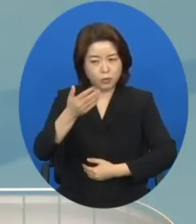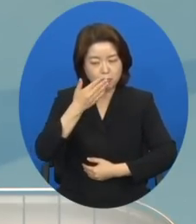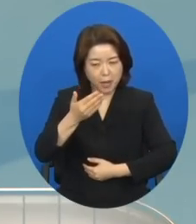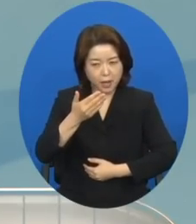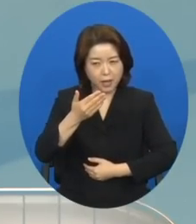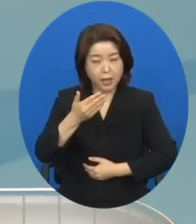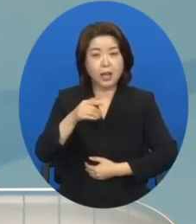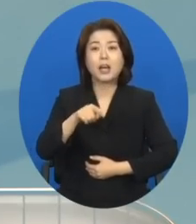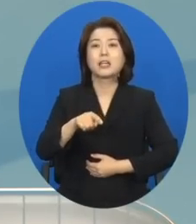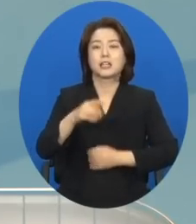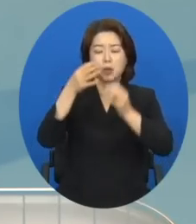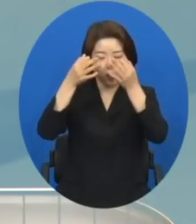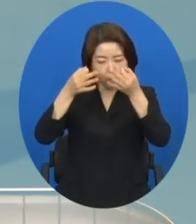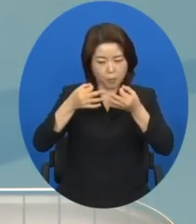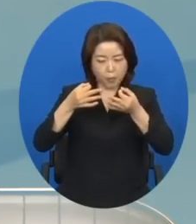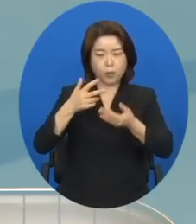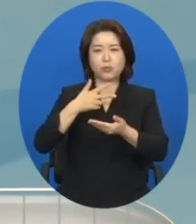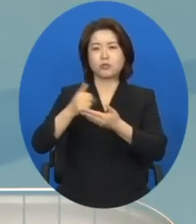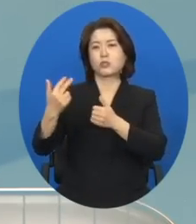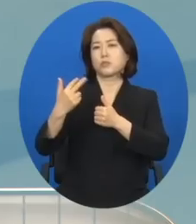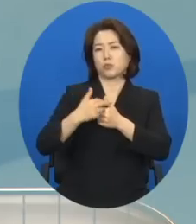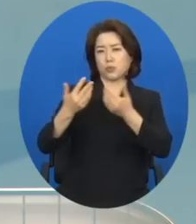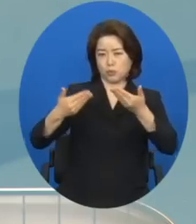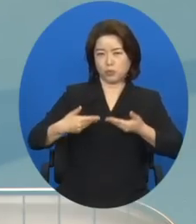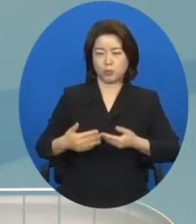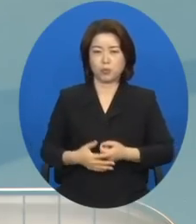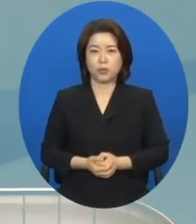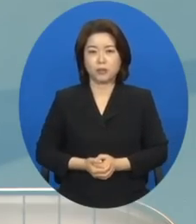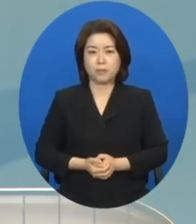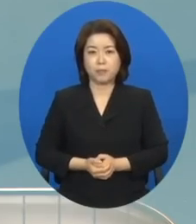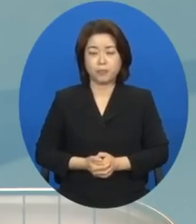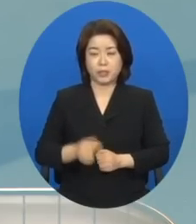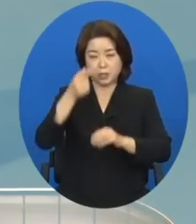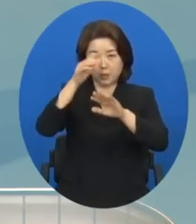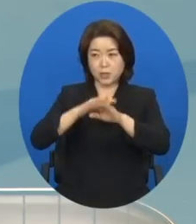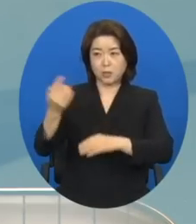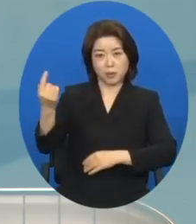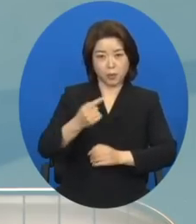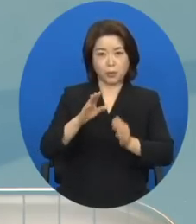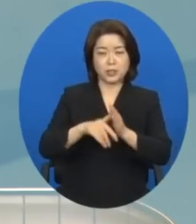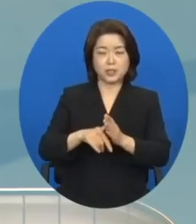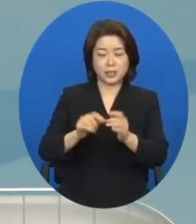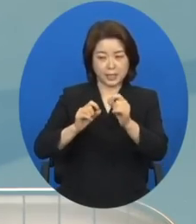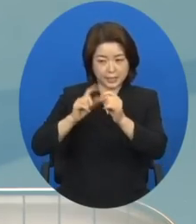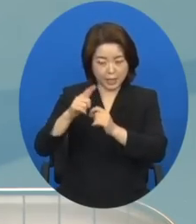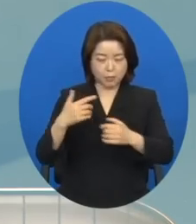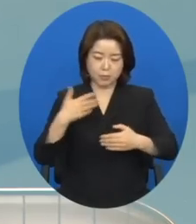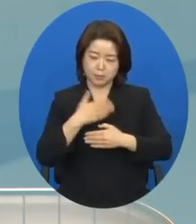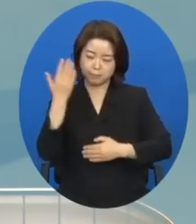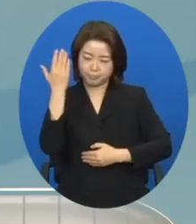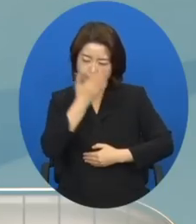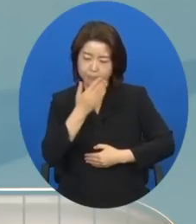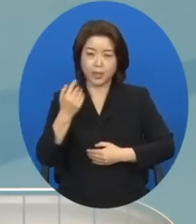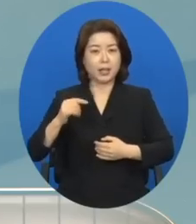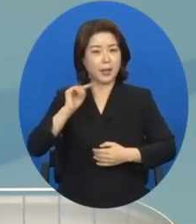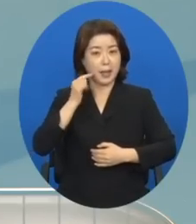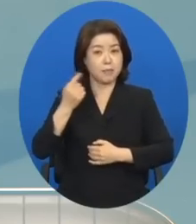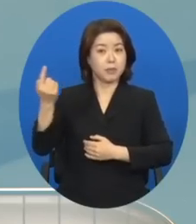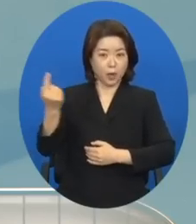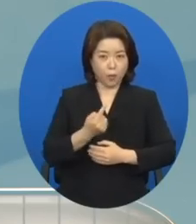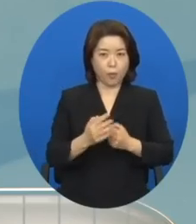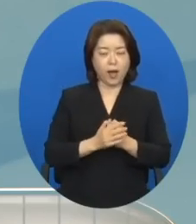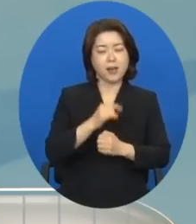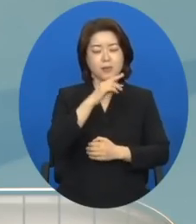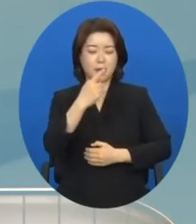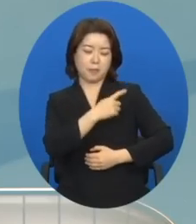지금 도전을 하시는 겁니다. 지금 우리가 이제 예배에 나오실 때 아마 대부분 다 목욕을 하고 오셨을 겁니다. 아마